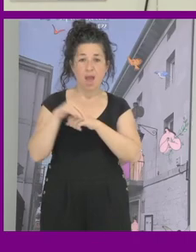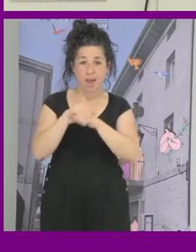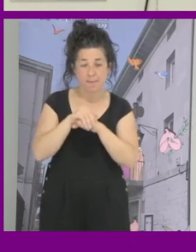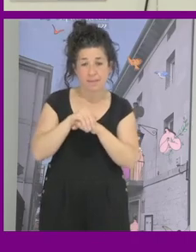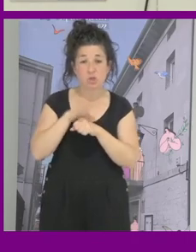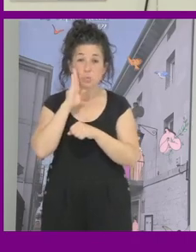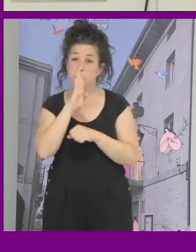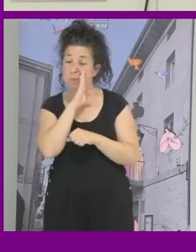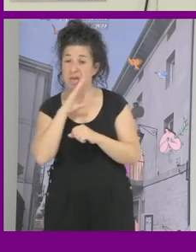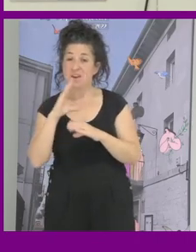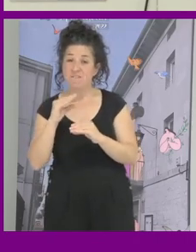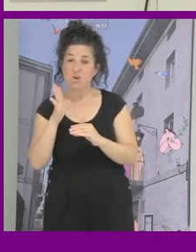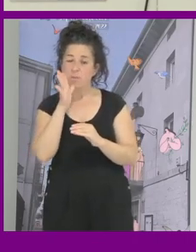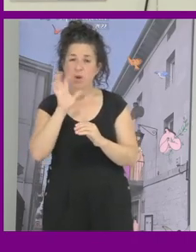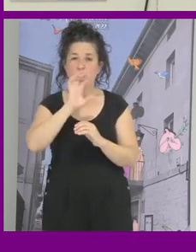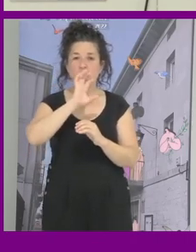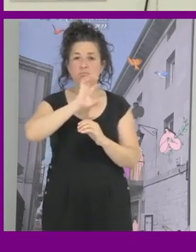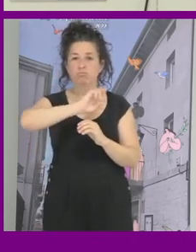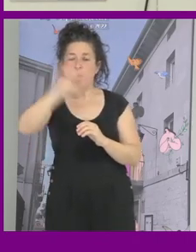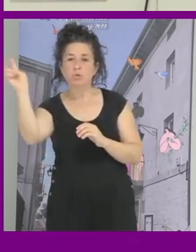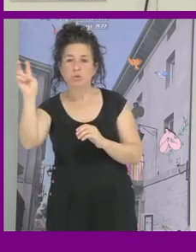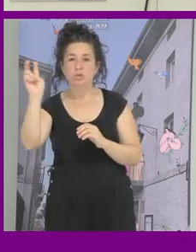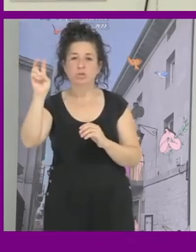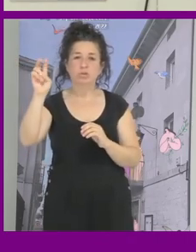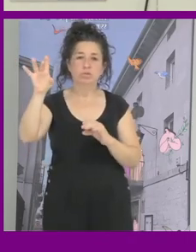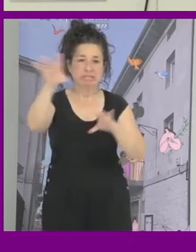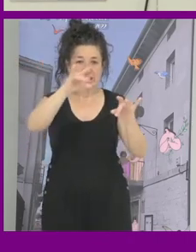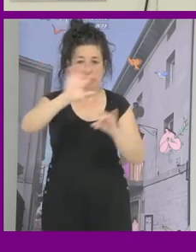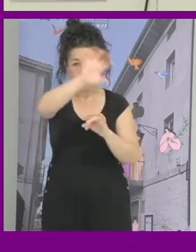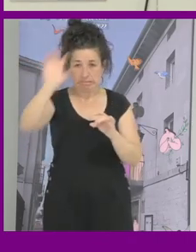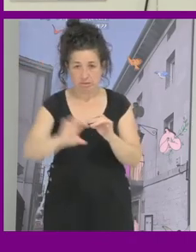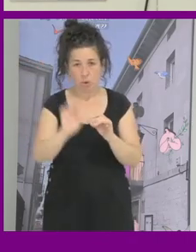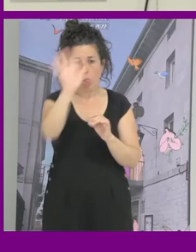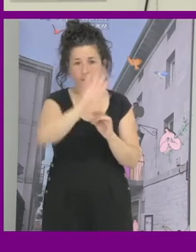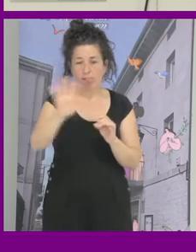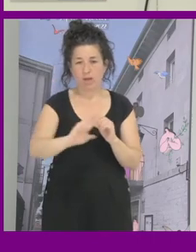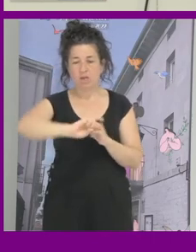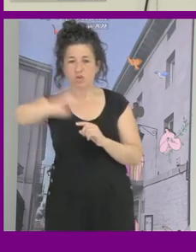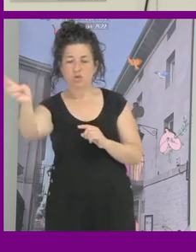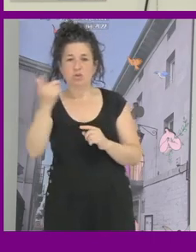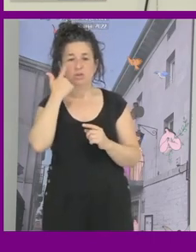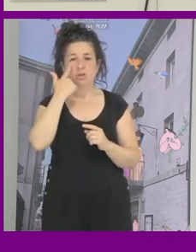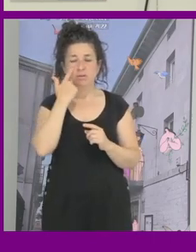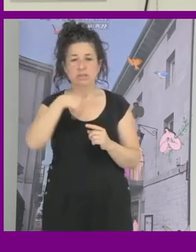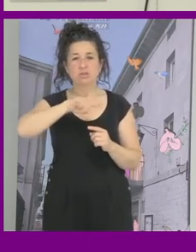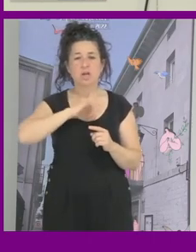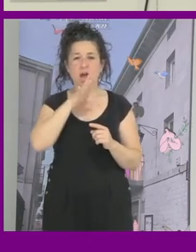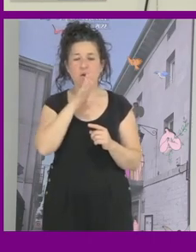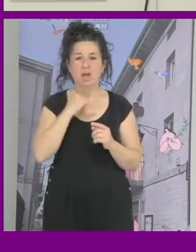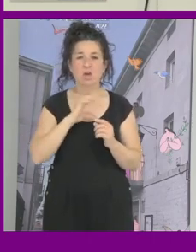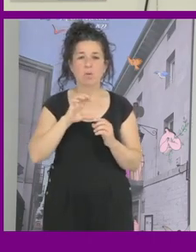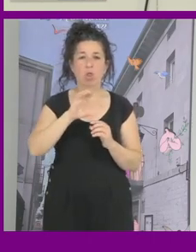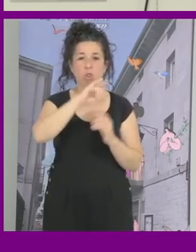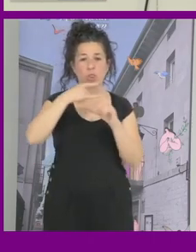baina beste herrialdetan, ez? Beste lurraldetan. Orduan egun daukaguna da hilero Zoom